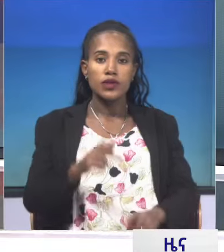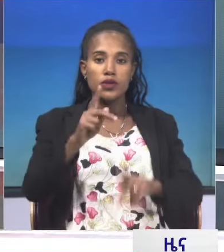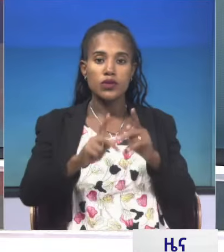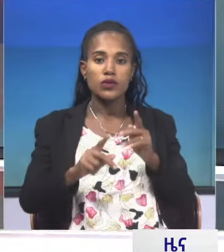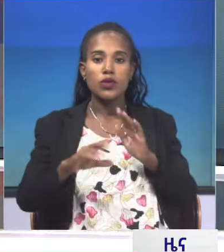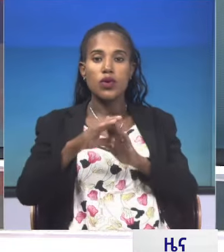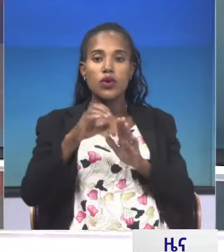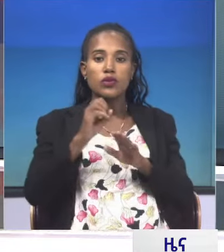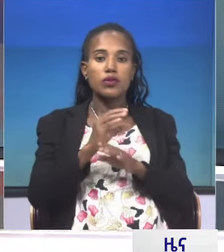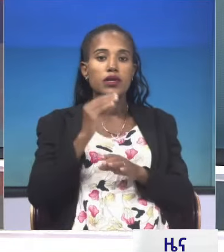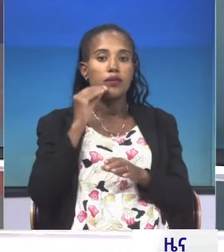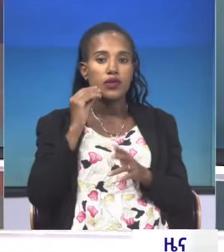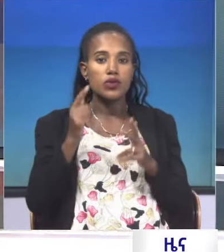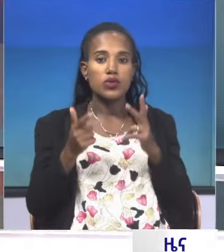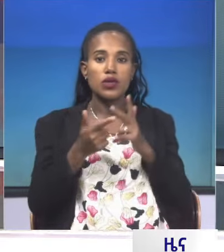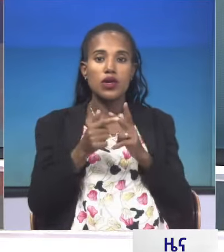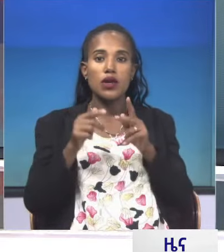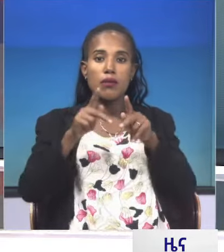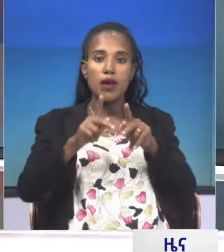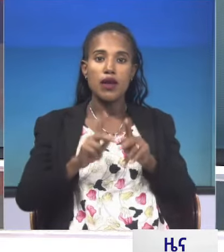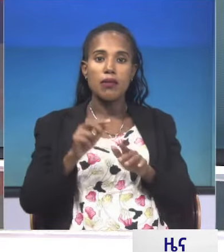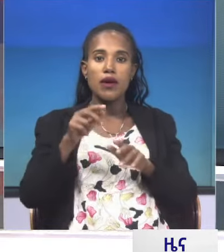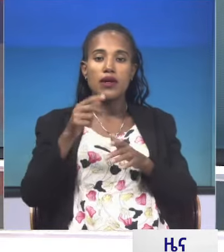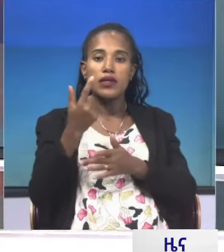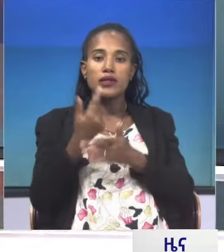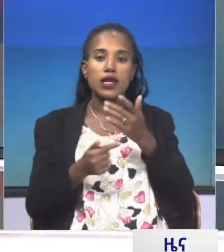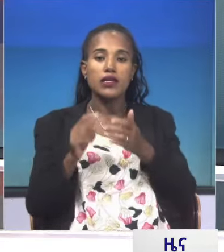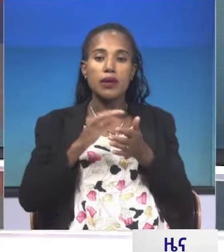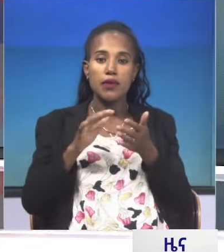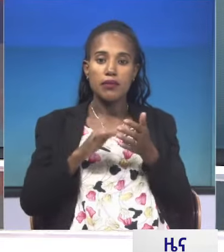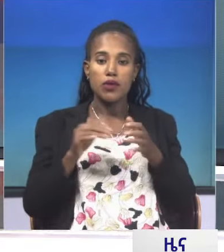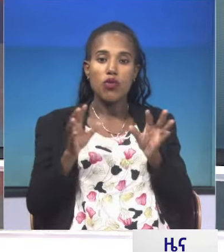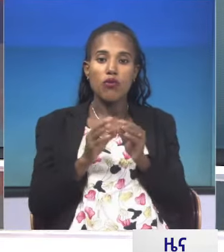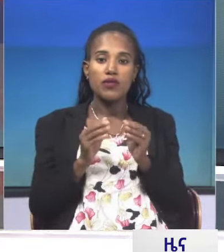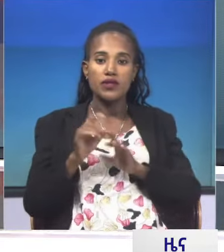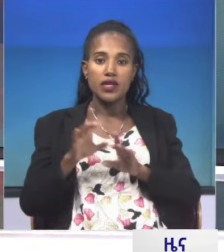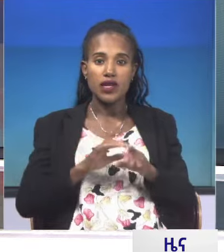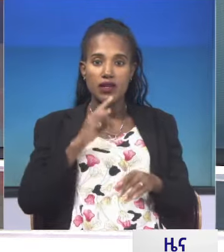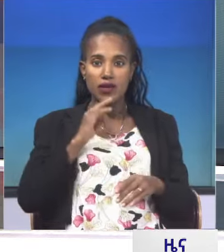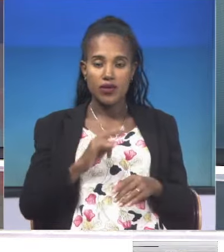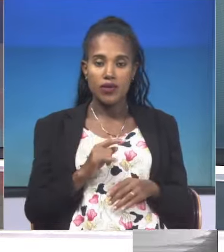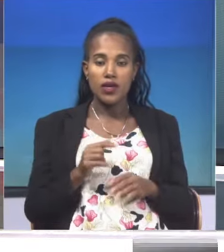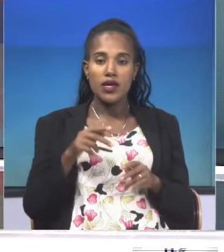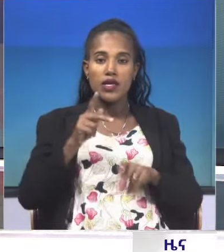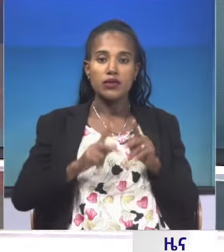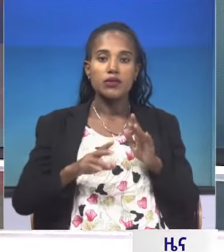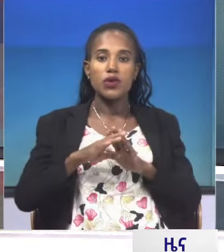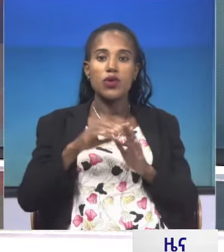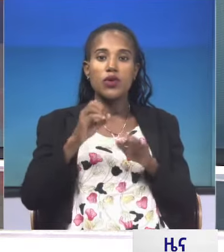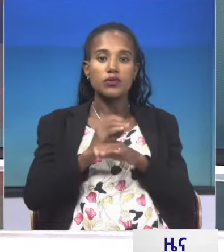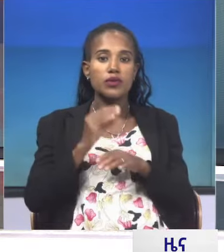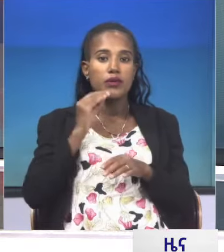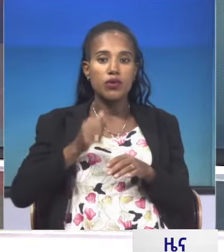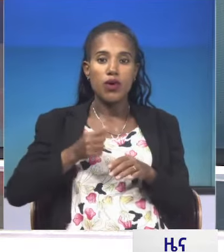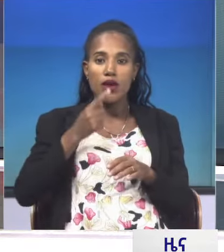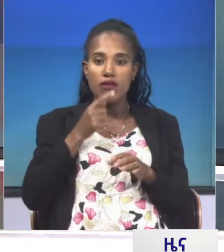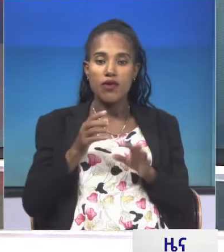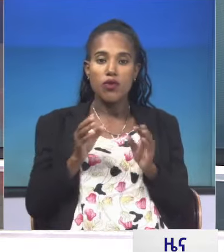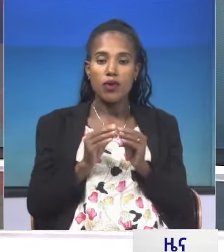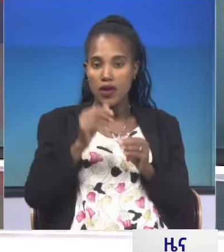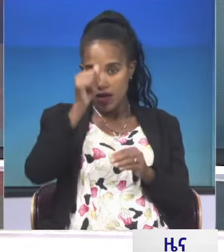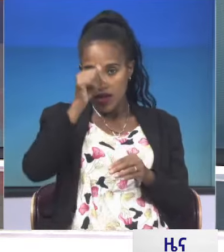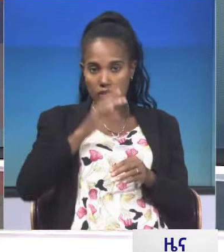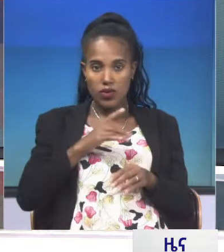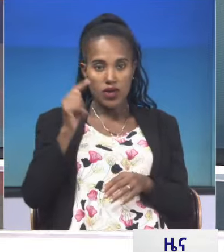የህዝብ ተወካዮች ምክር ቤት ሶስተኛውን የፓርላማ ጥናትና ምርምር ኮንፈረንስ እያካሄደ ነው። የህዝብ ተወካዮች ምክር ቤት ዋና አፈ ጉባኤ